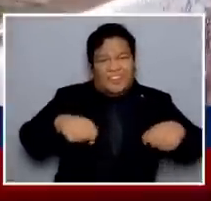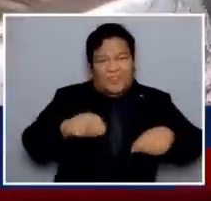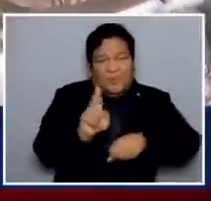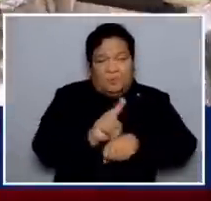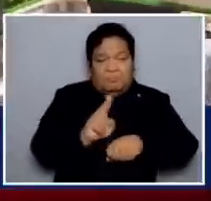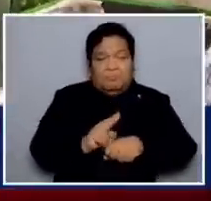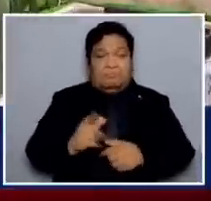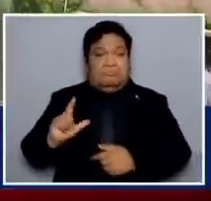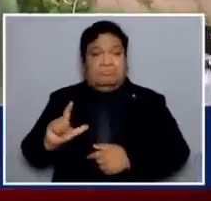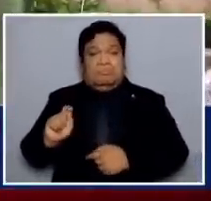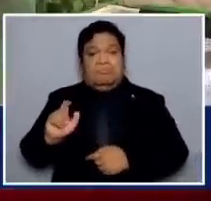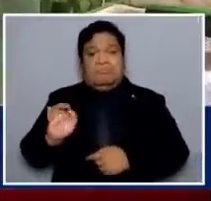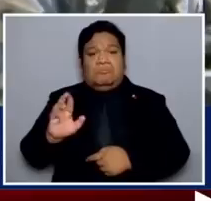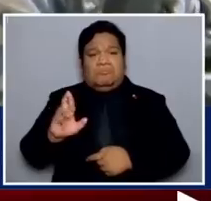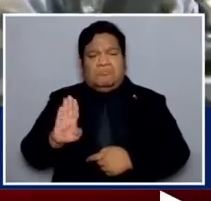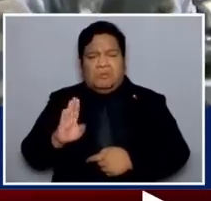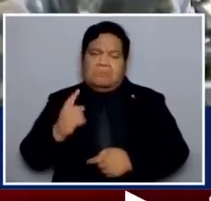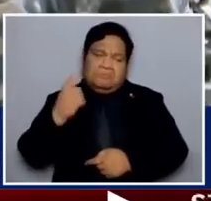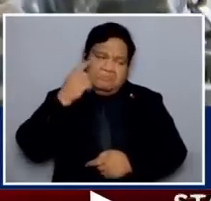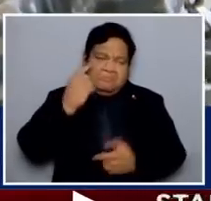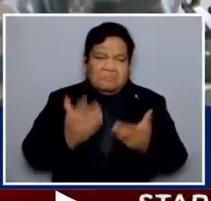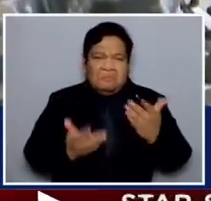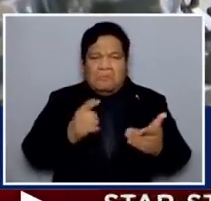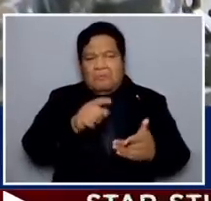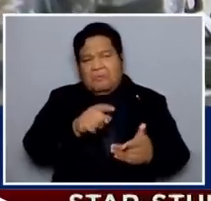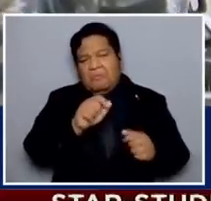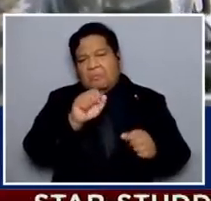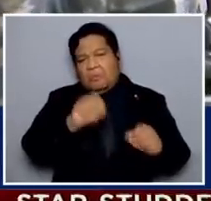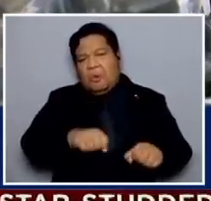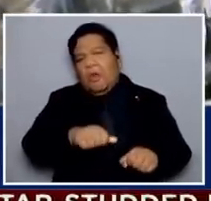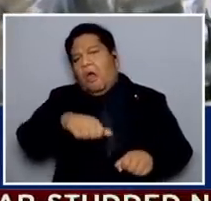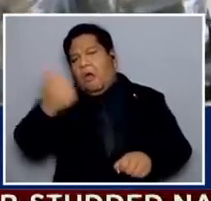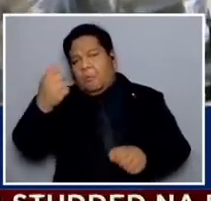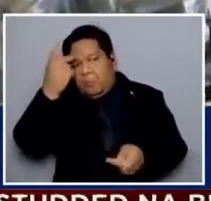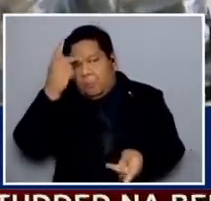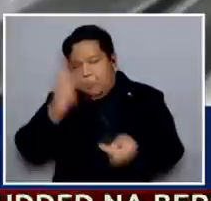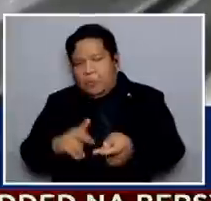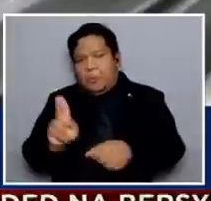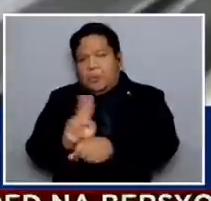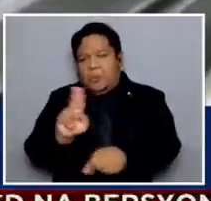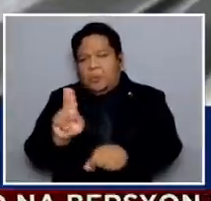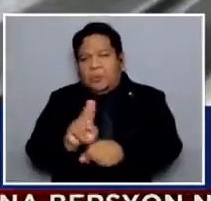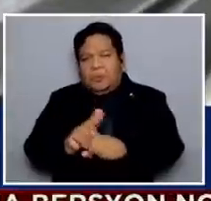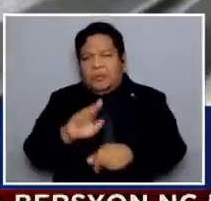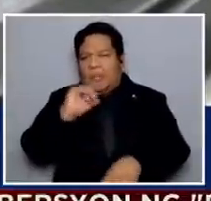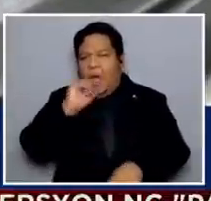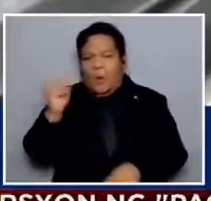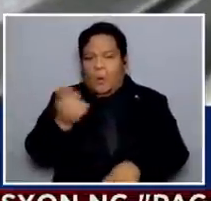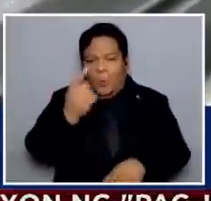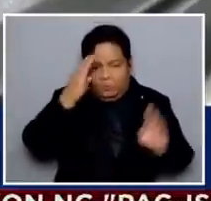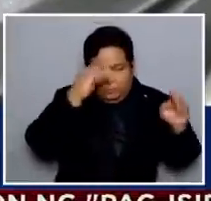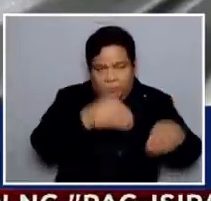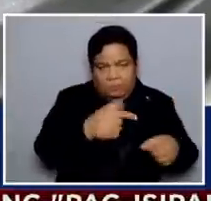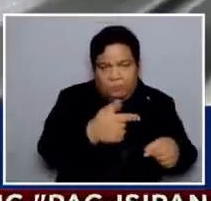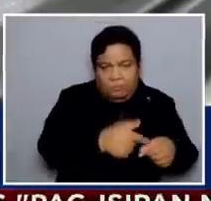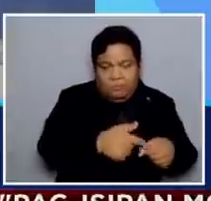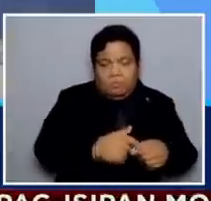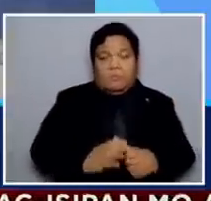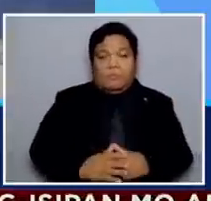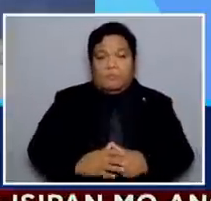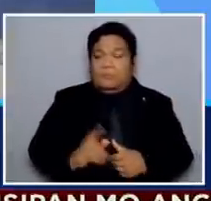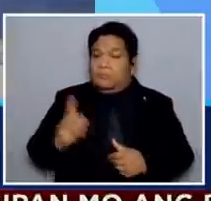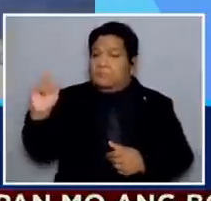itong gamitin sa ibang bagay imbis na pang diesel o gasolina lang. So paano nga kung gagamitin na nila sa